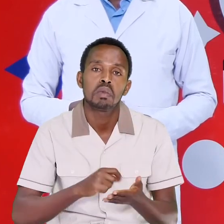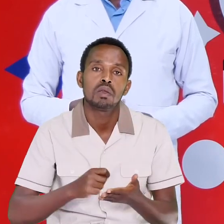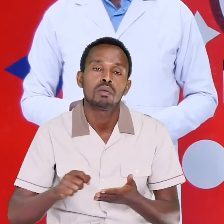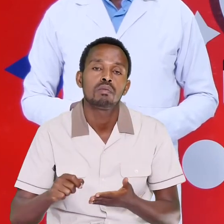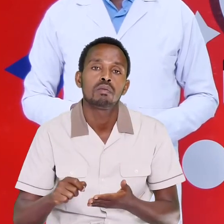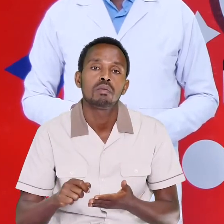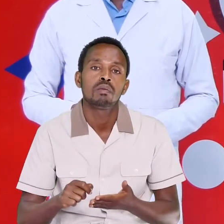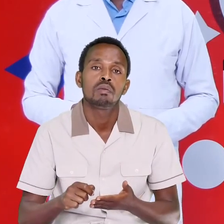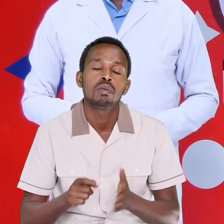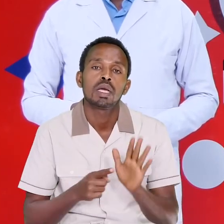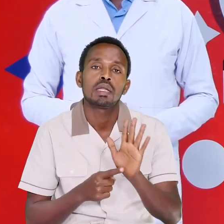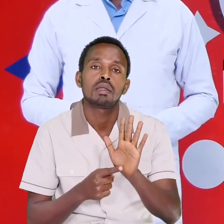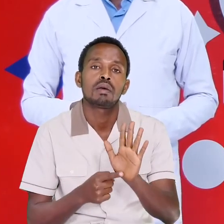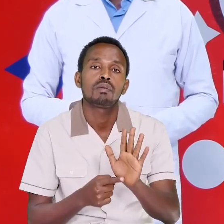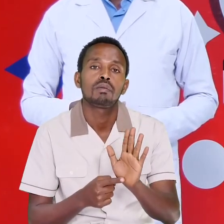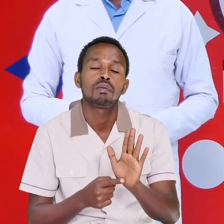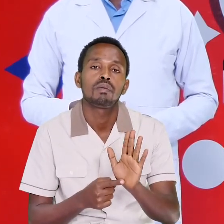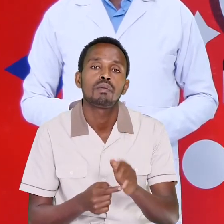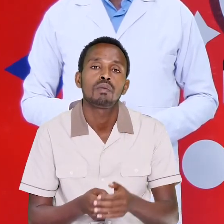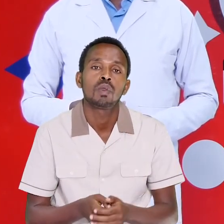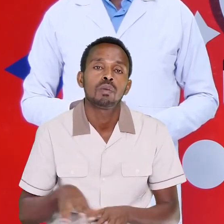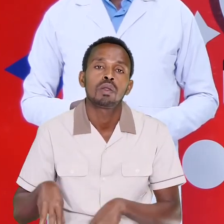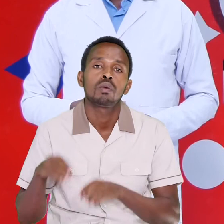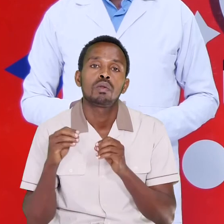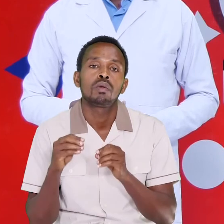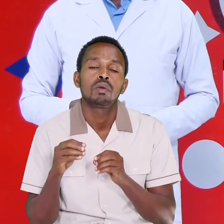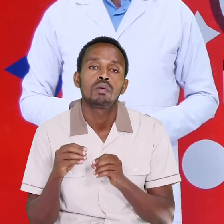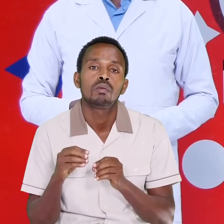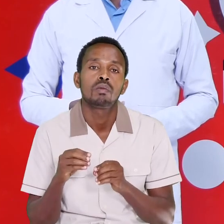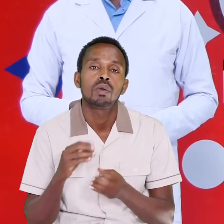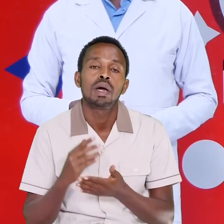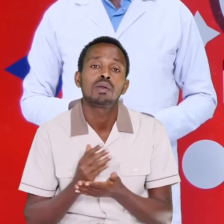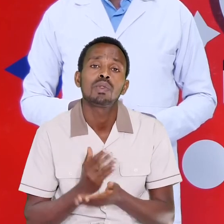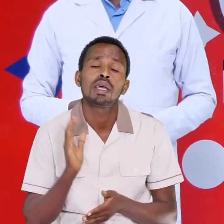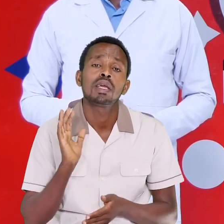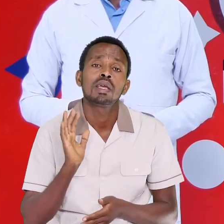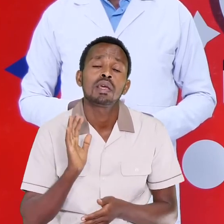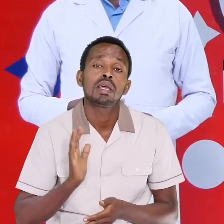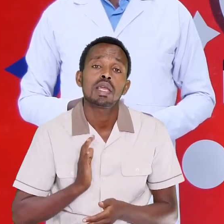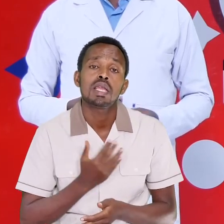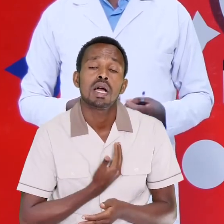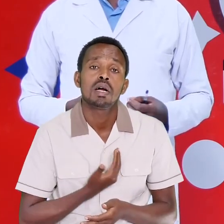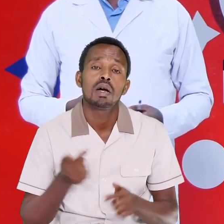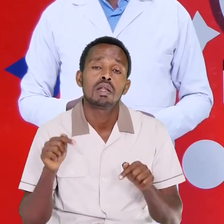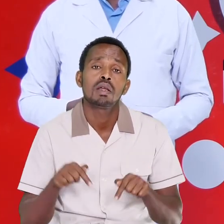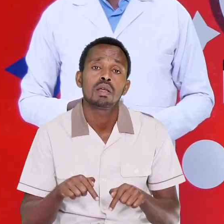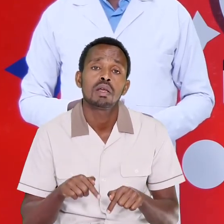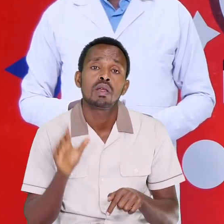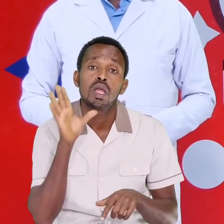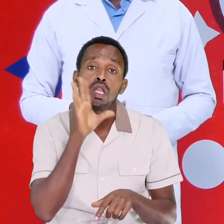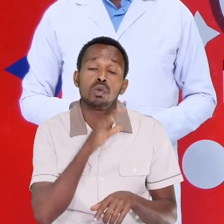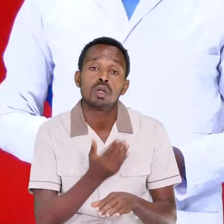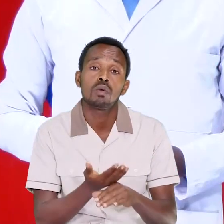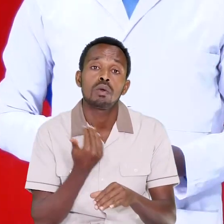barreessuudhaan agarsiisaa. Barattoota, barnoota keenya irraa osoo hin xumuriniin fuula